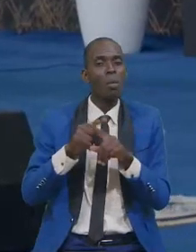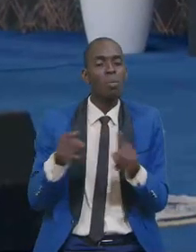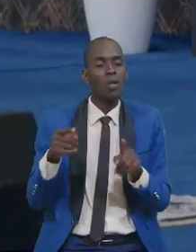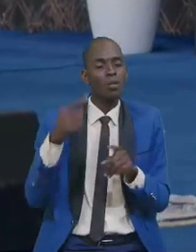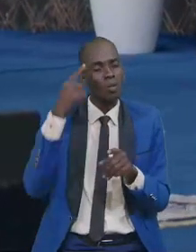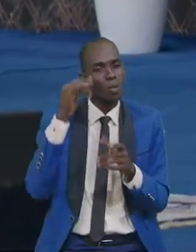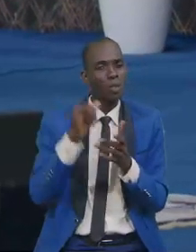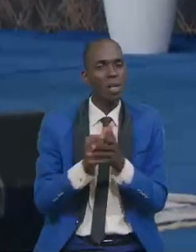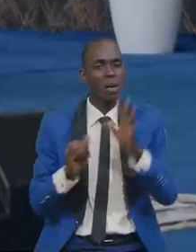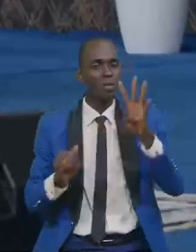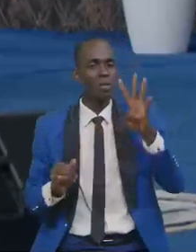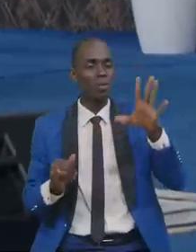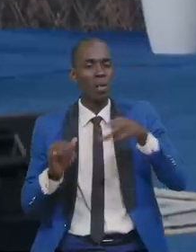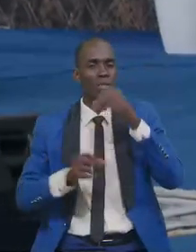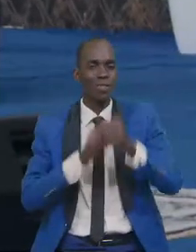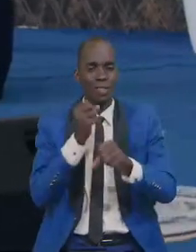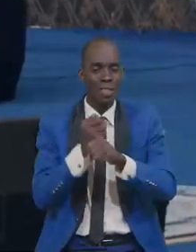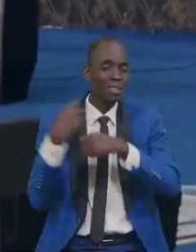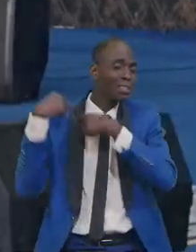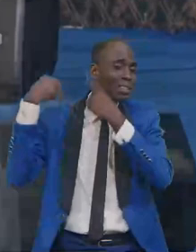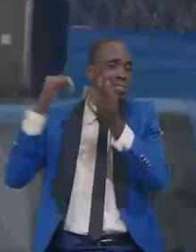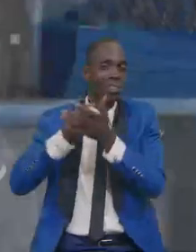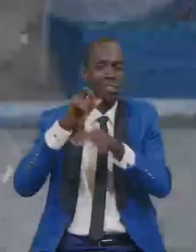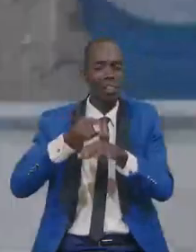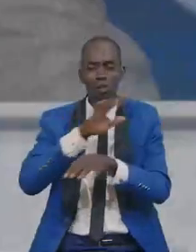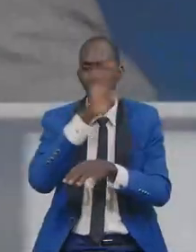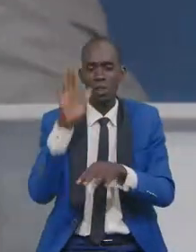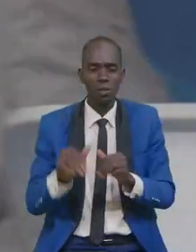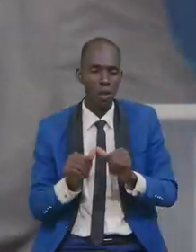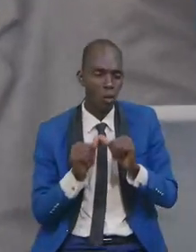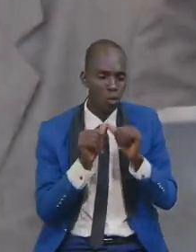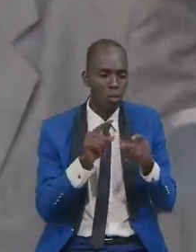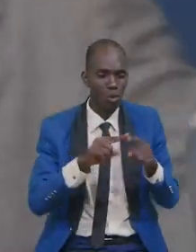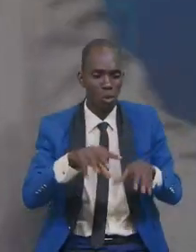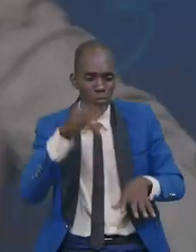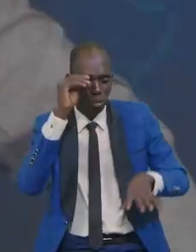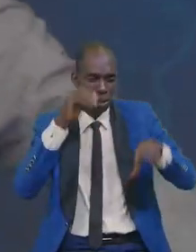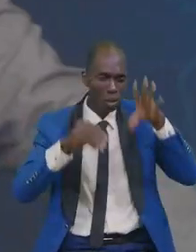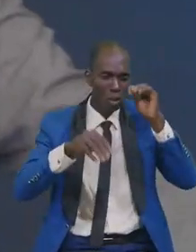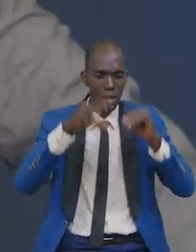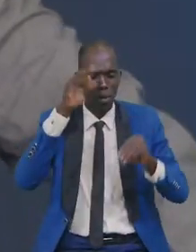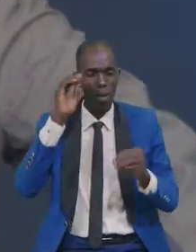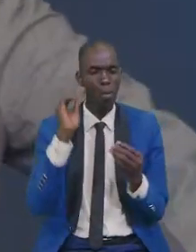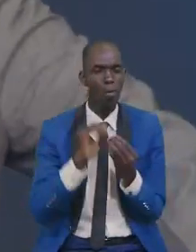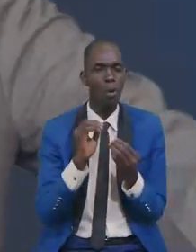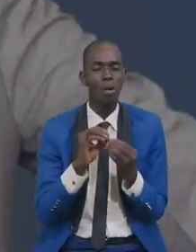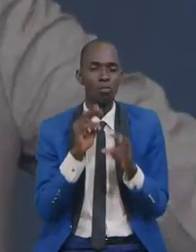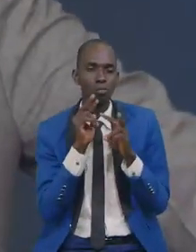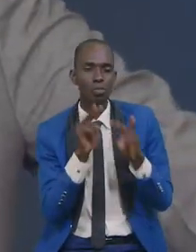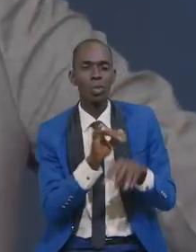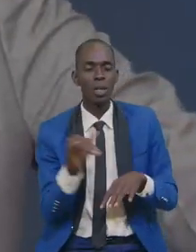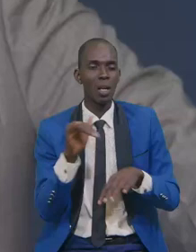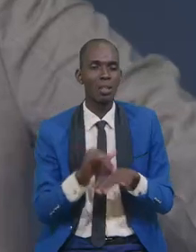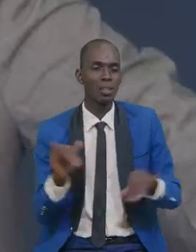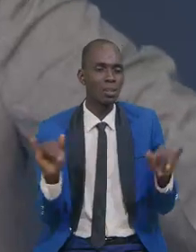depuis 45 ans maintenant, vous n'avez plus continué. Vous ne rafraîchissez plus votre mémoire